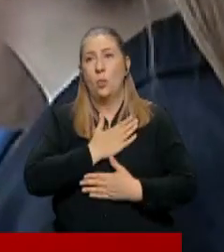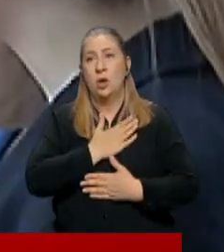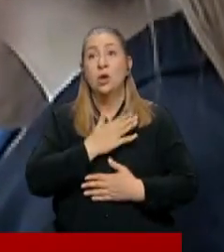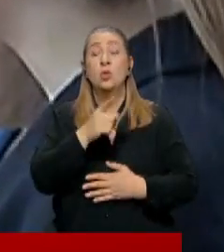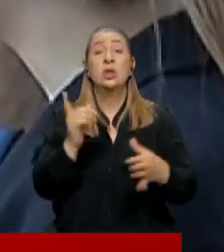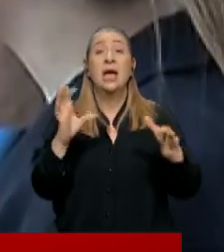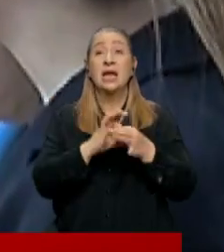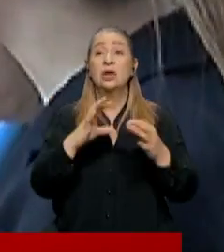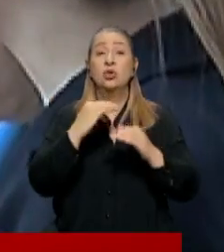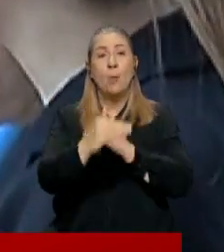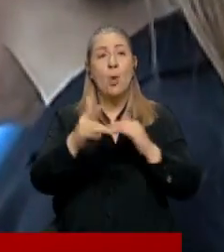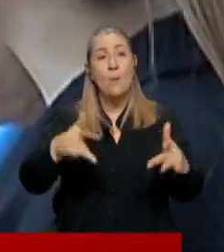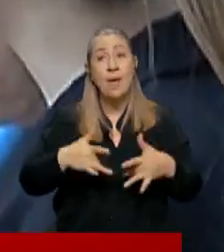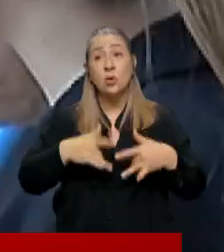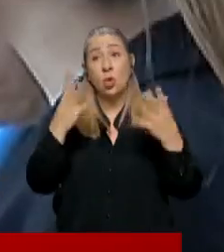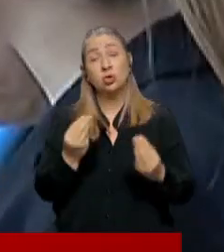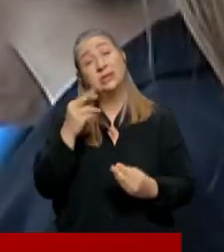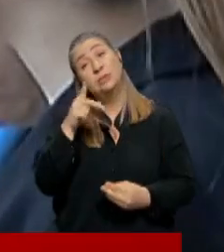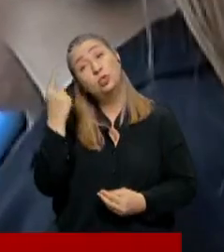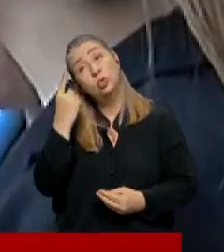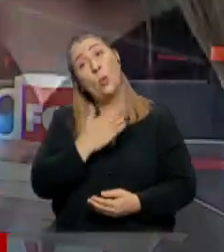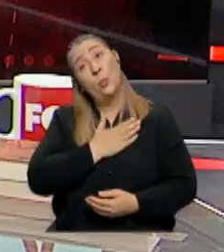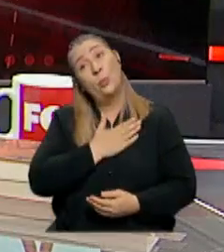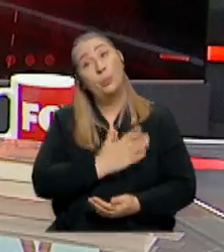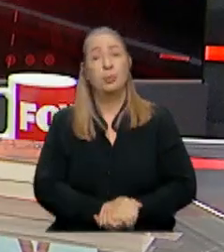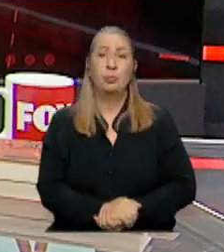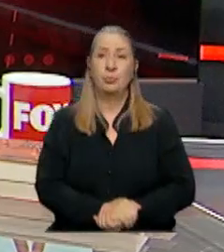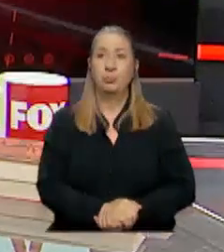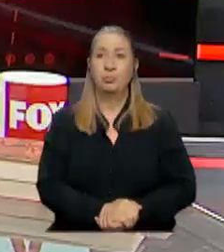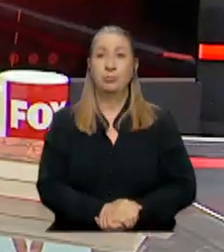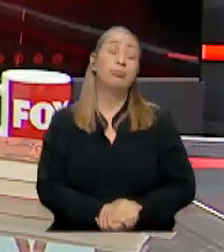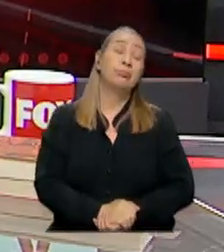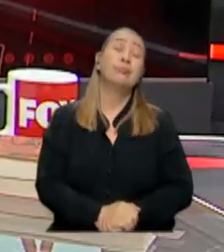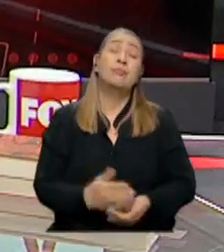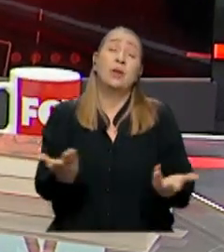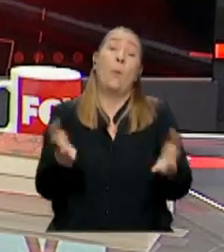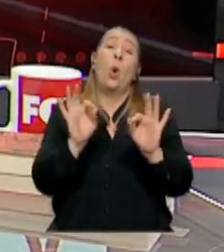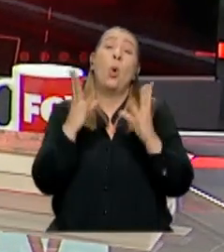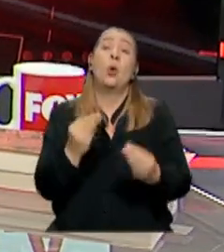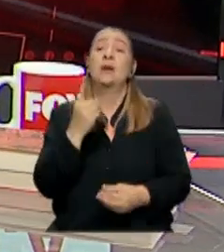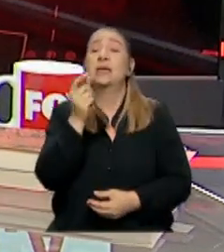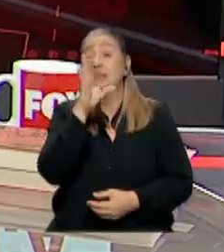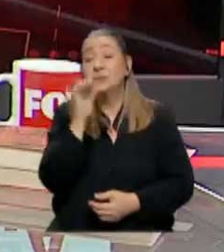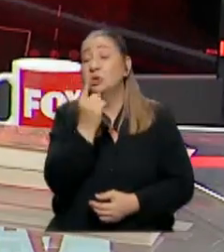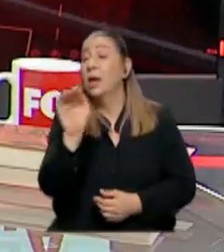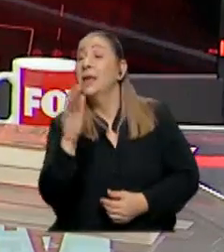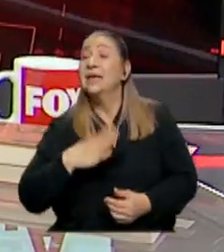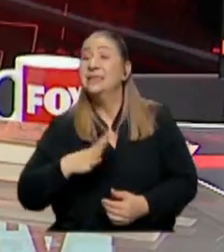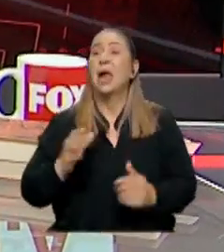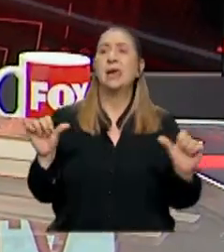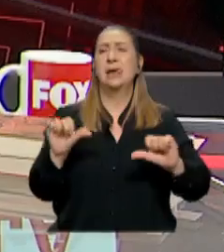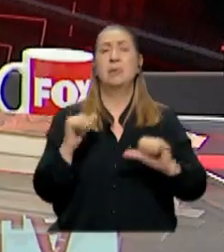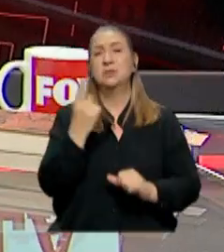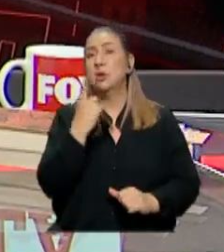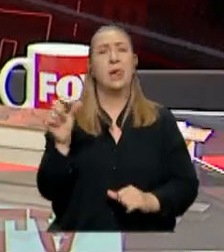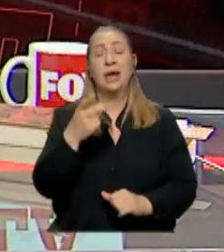İşte bununla ilgili toplum memnun olacak bir şey olur diye düşünüyorum. Efendim tabii öyle oluyor. Kimse bir şey isteyemiyor. Kimse bir şey söyleyemiyor.